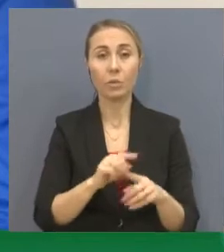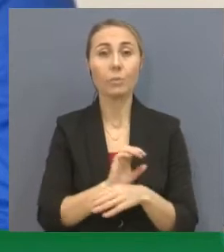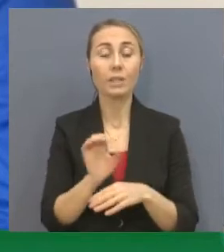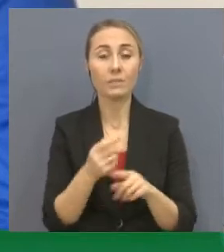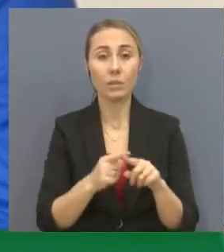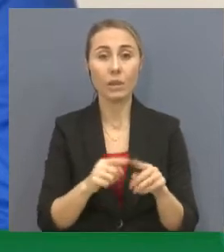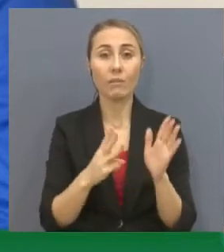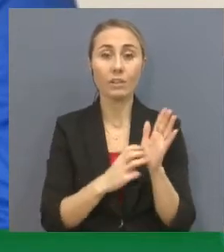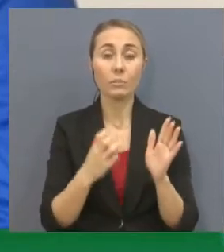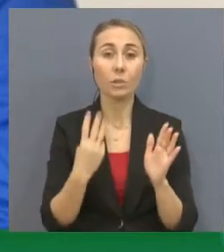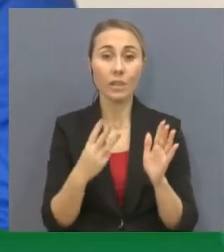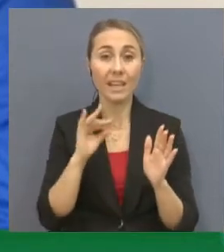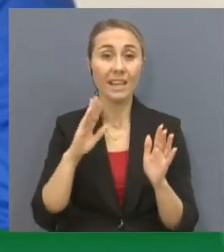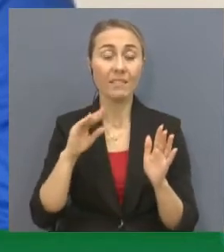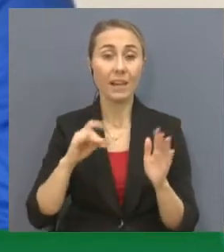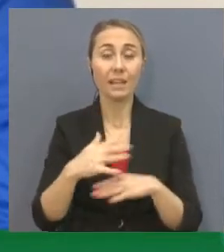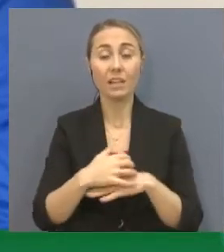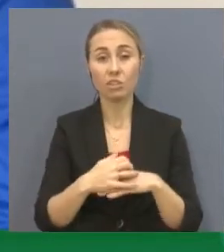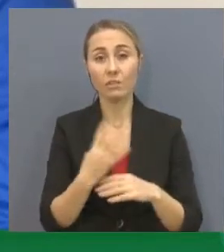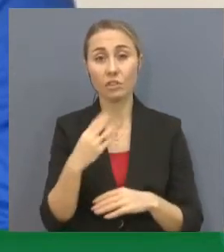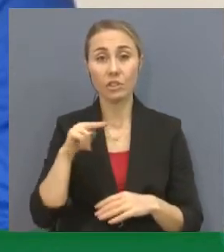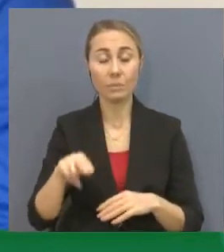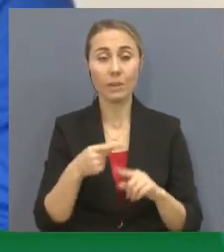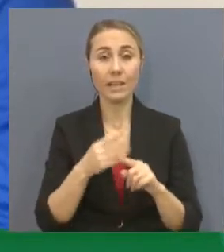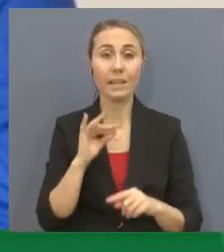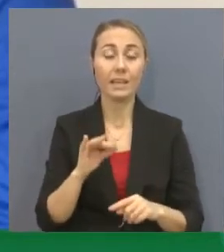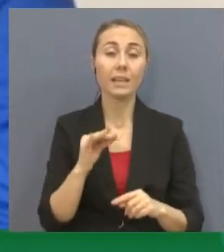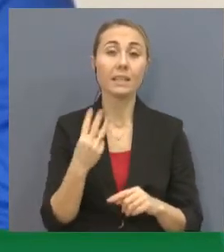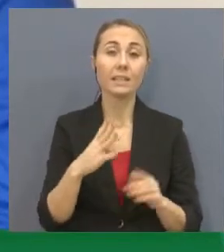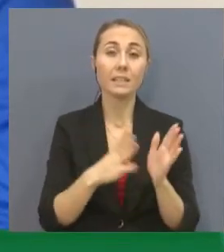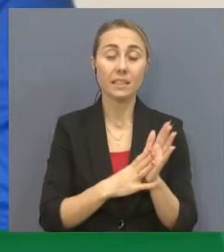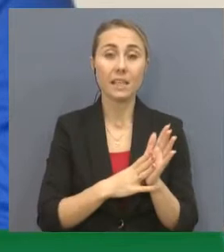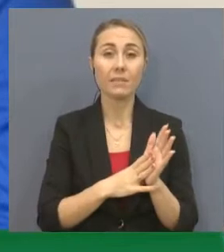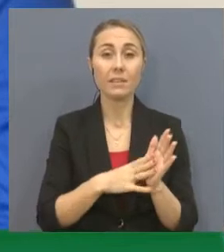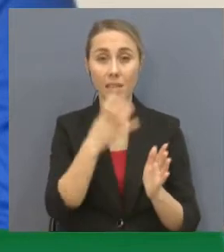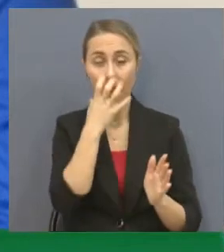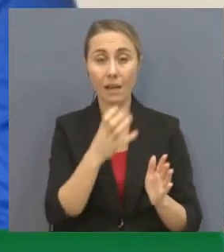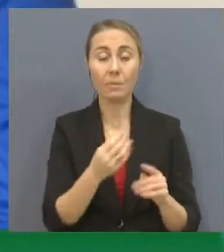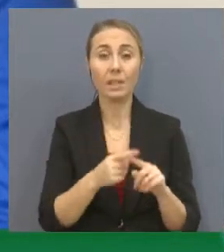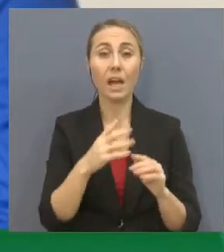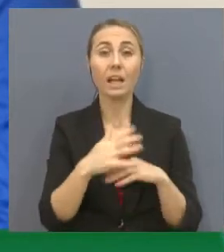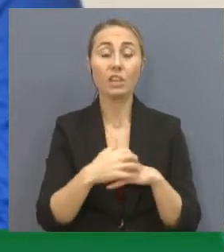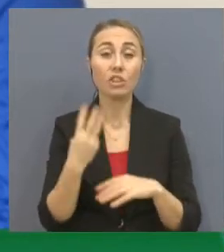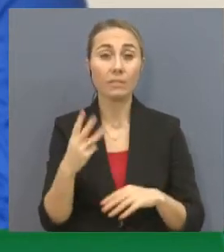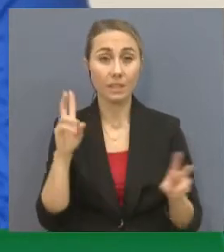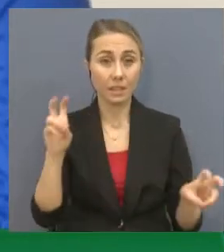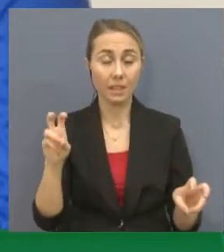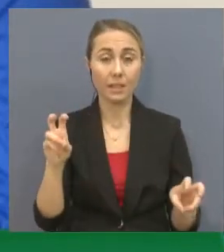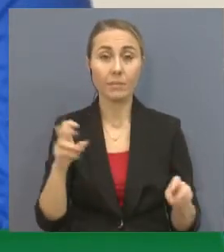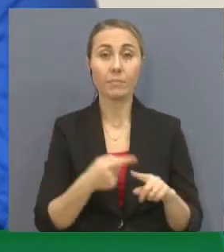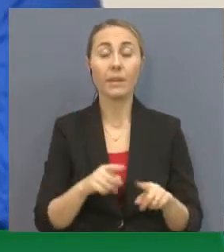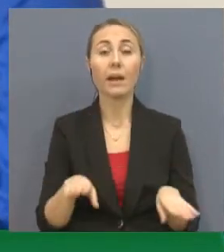изделия и вывел как 4п и 39 аппаратов как став 3 также у нас